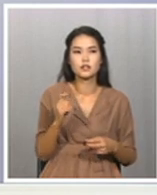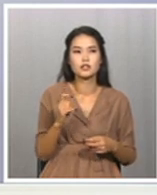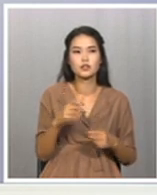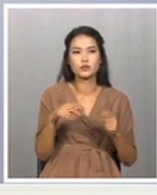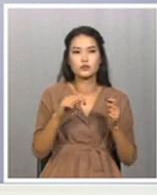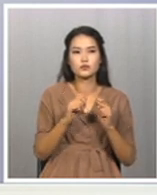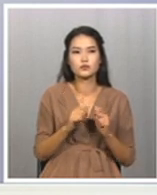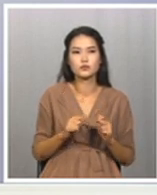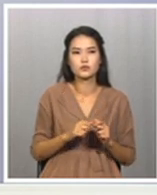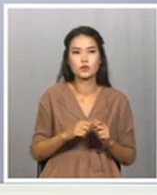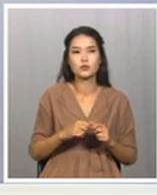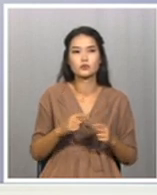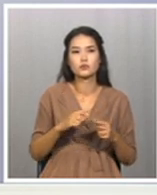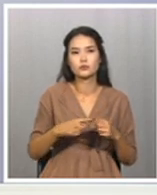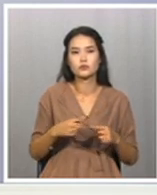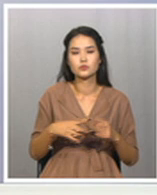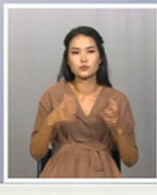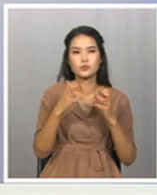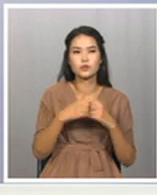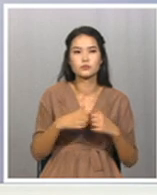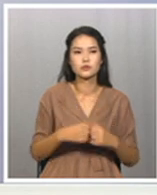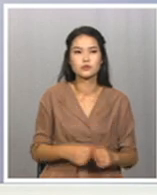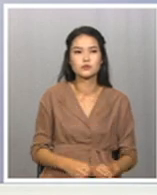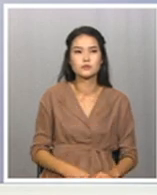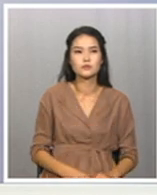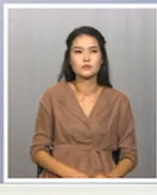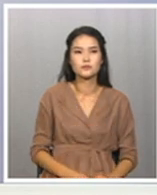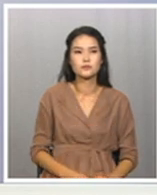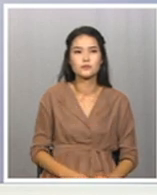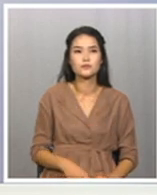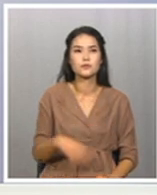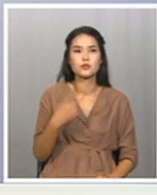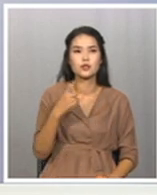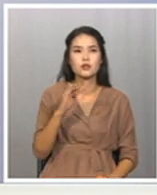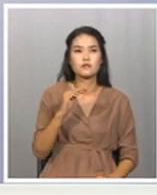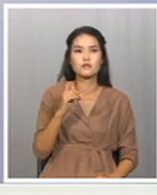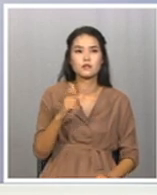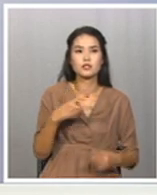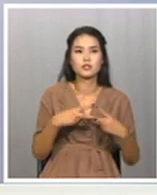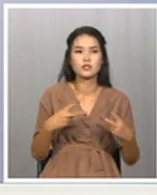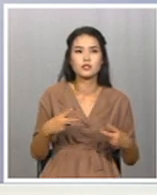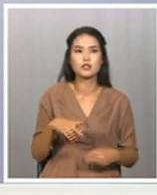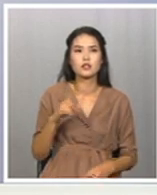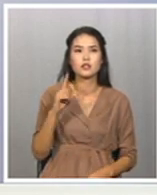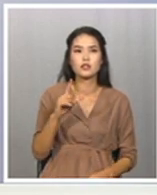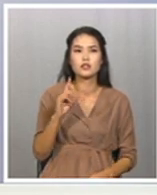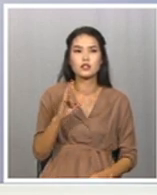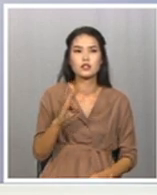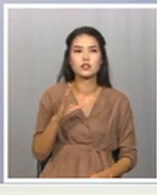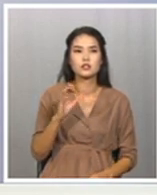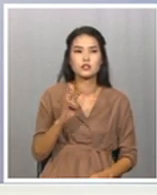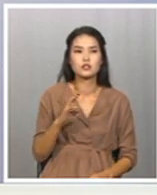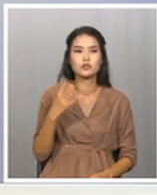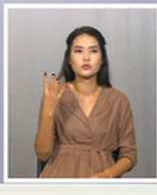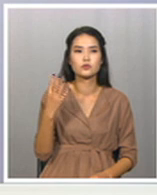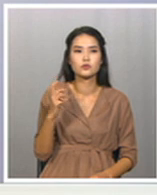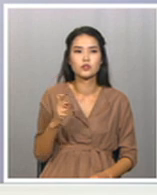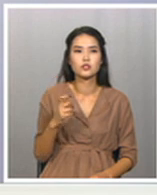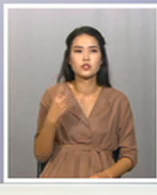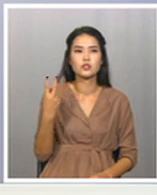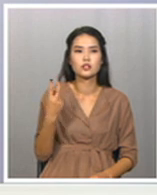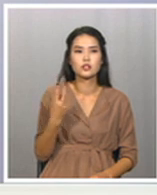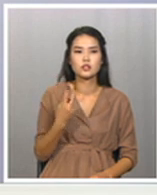X-тен F функциясының туындысын табыңыз. Бірінші X-тен F тең болады синус 4X-тің